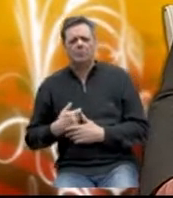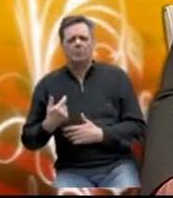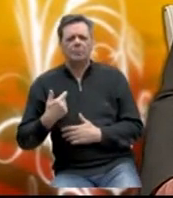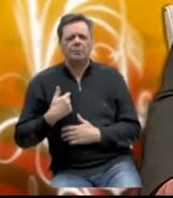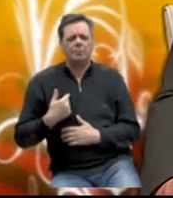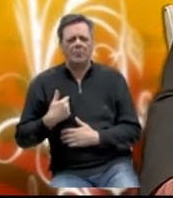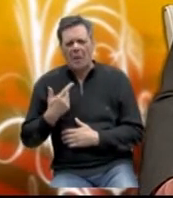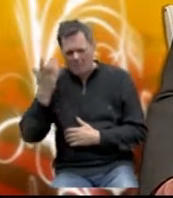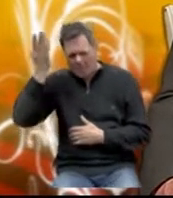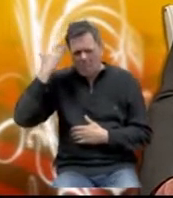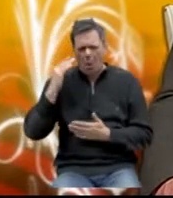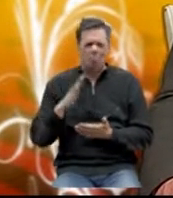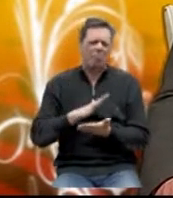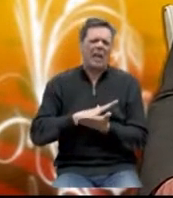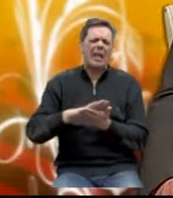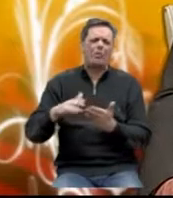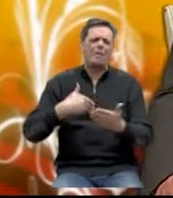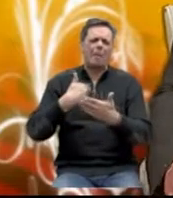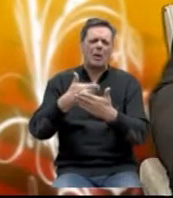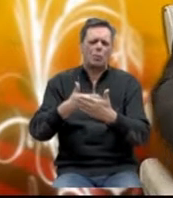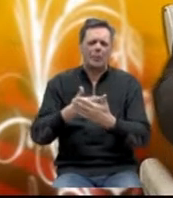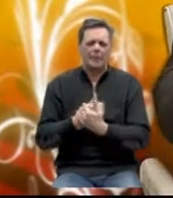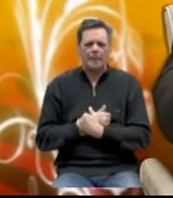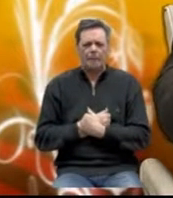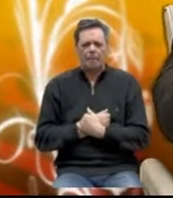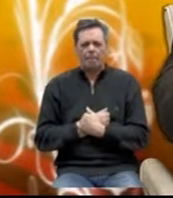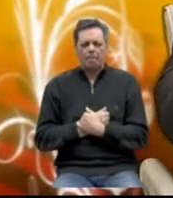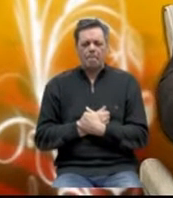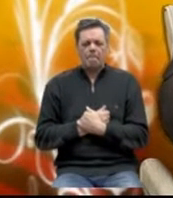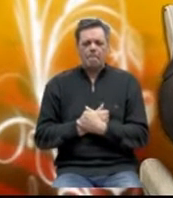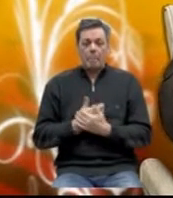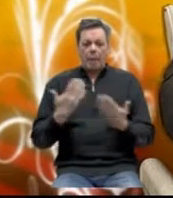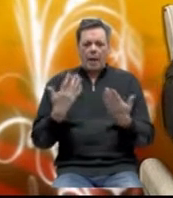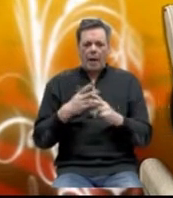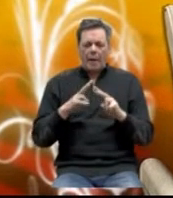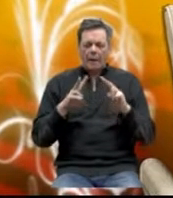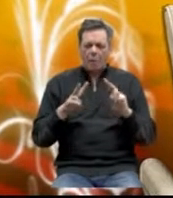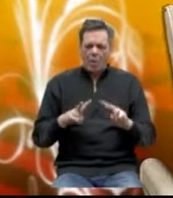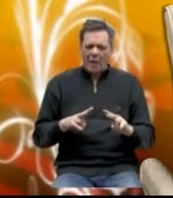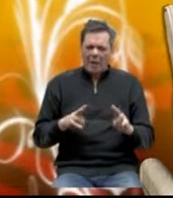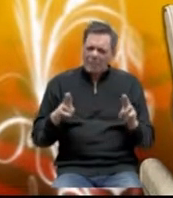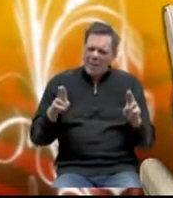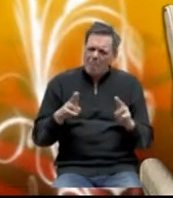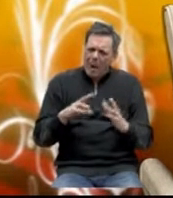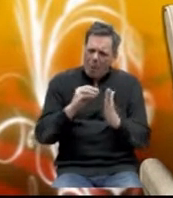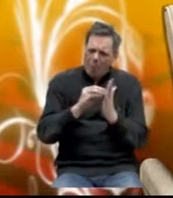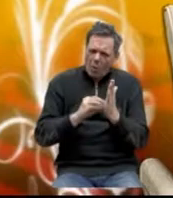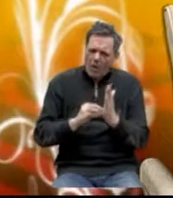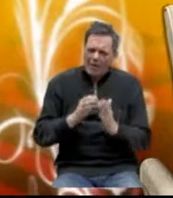Nekada nam je bio pojednostavljeni pristup kad smo imali relativno malo podataka